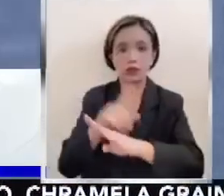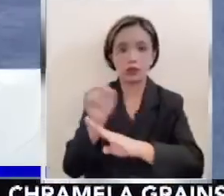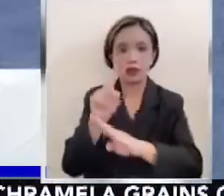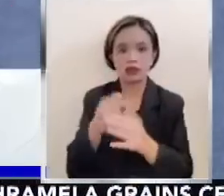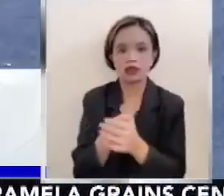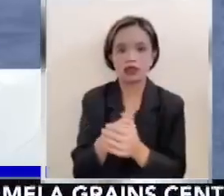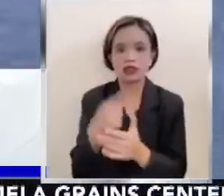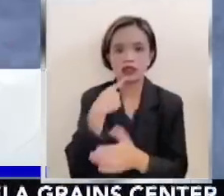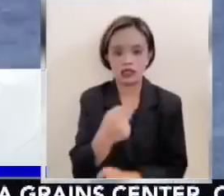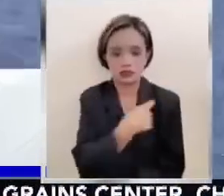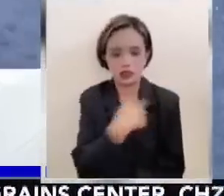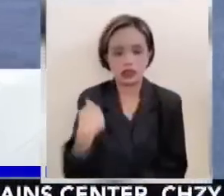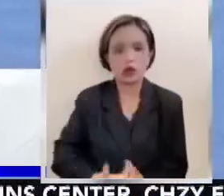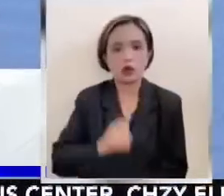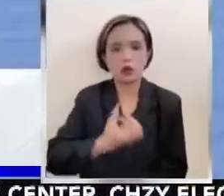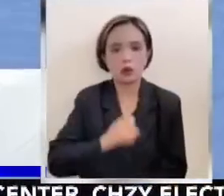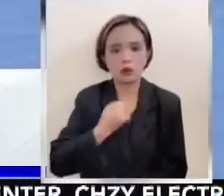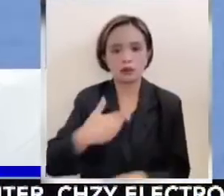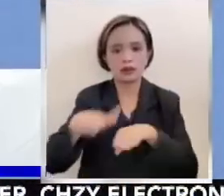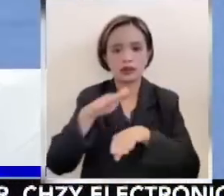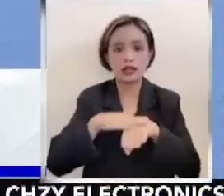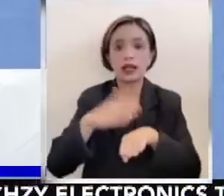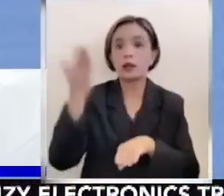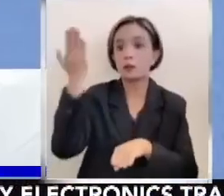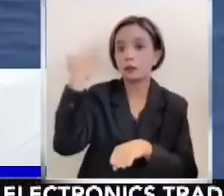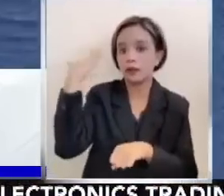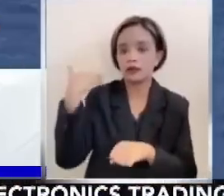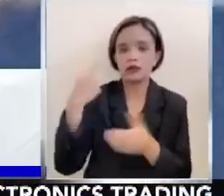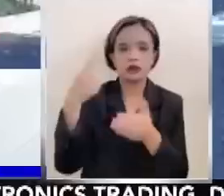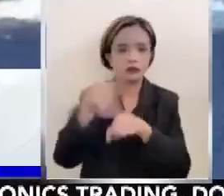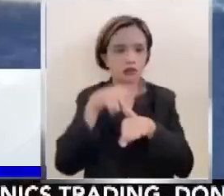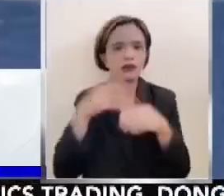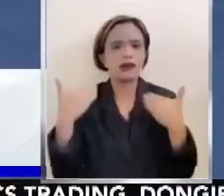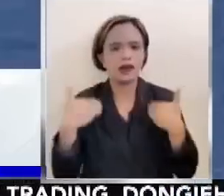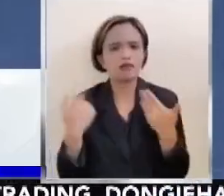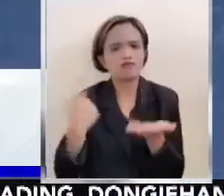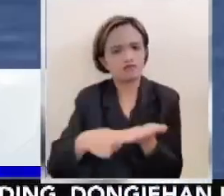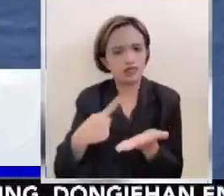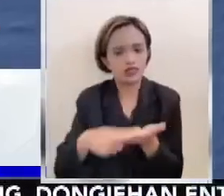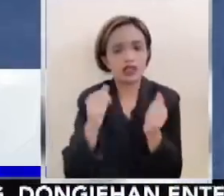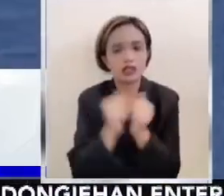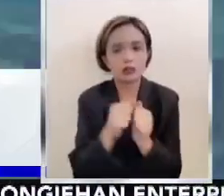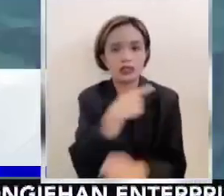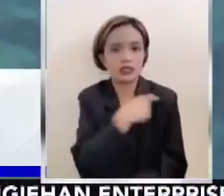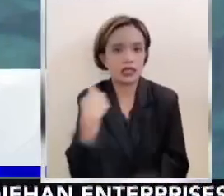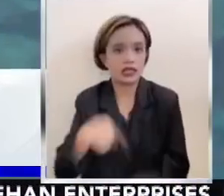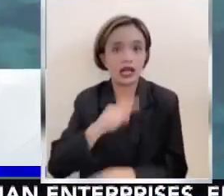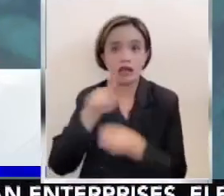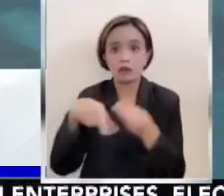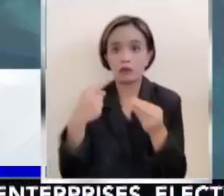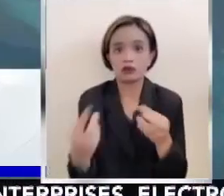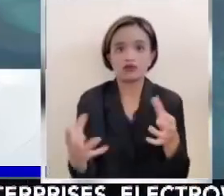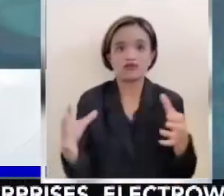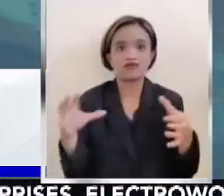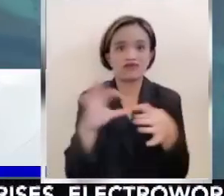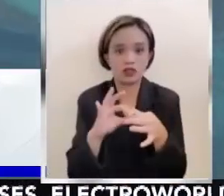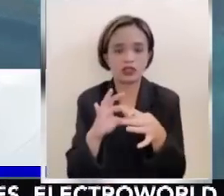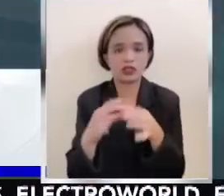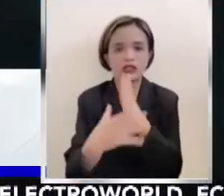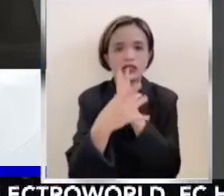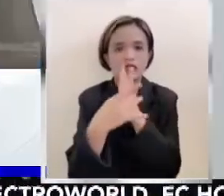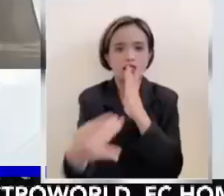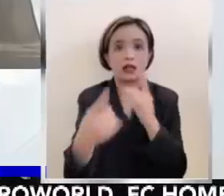China. Dati na nagkaroon ng diskusyon ng Pilipinas sa China, Kongreso Joint Exploration, pero itinigil ng nakarang